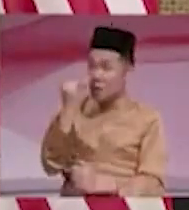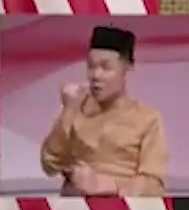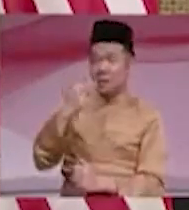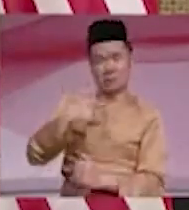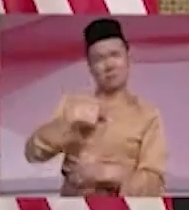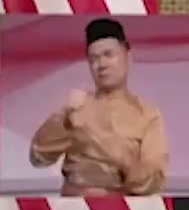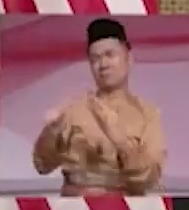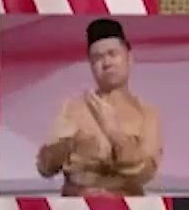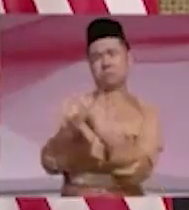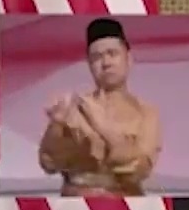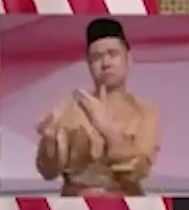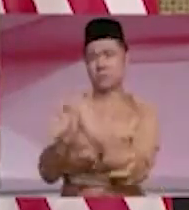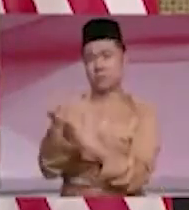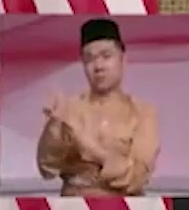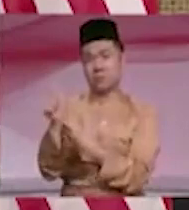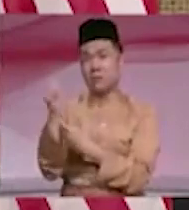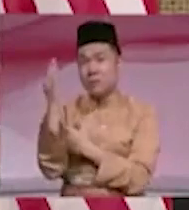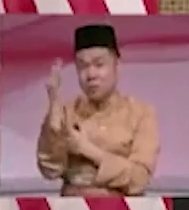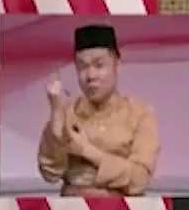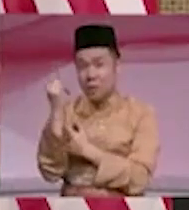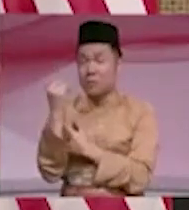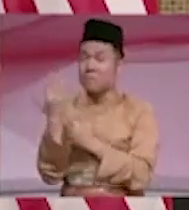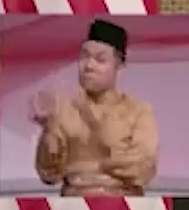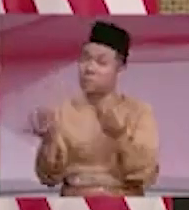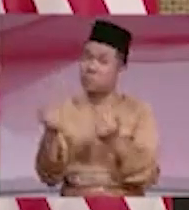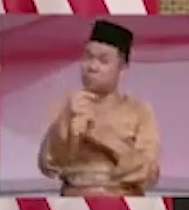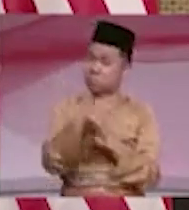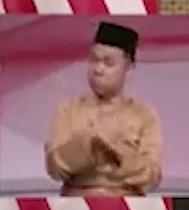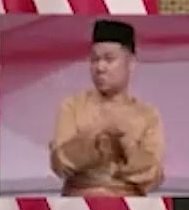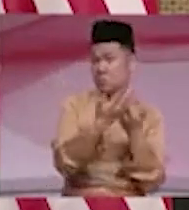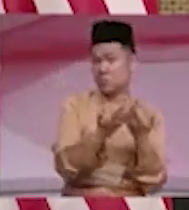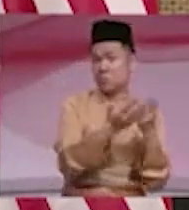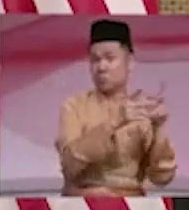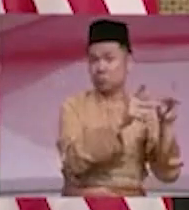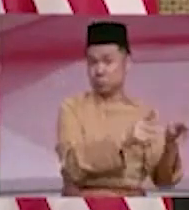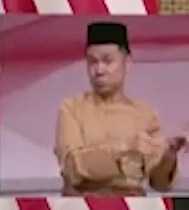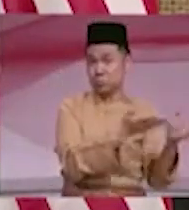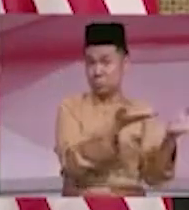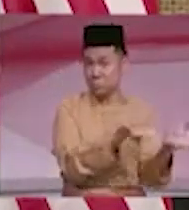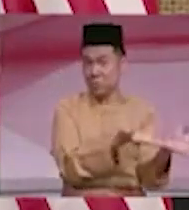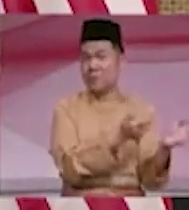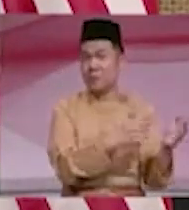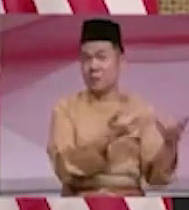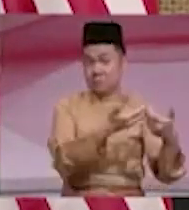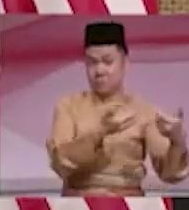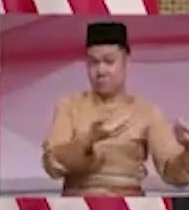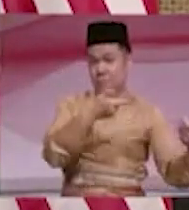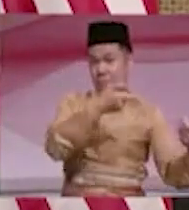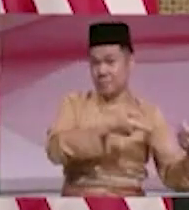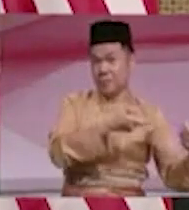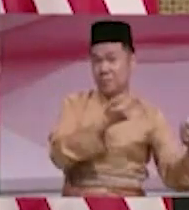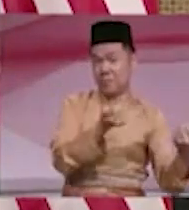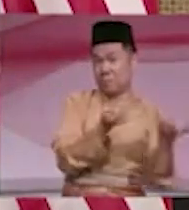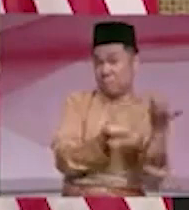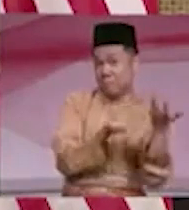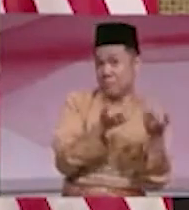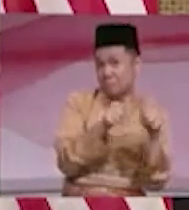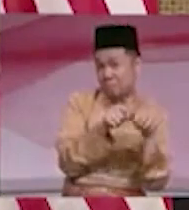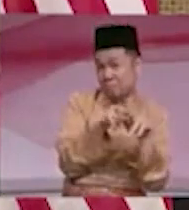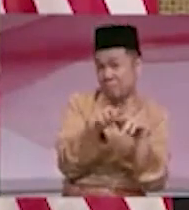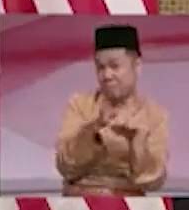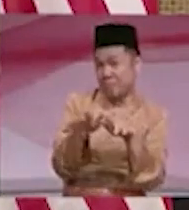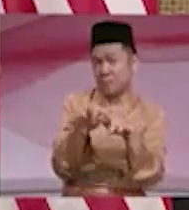itu tidak tahu mungkin akan ada jangkitan jika orang yang dicoret ini tuh kemudiannya didapati